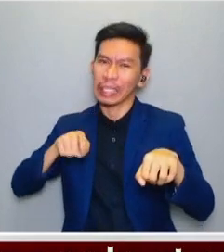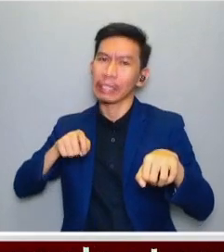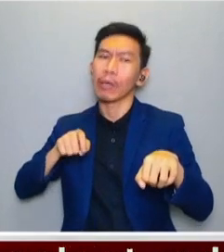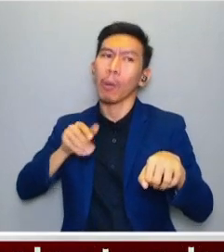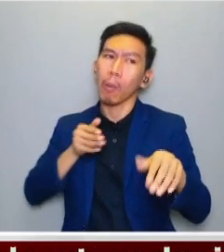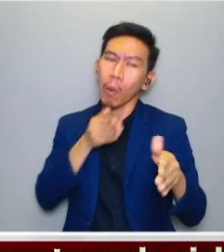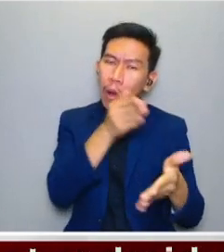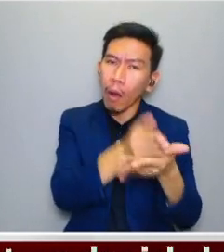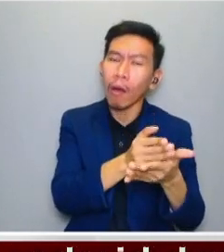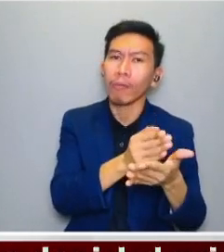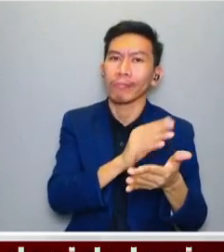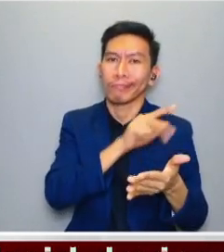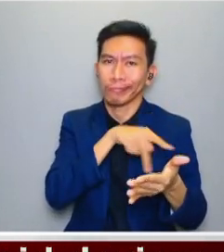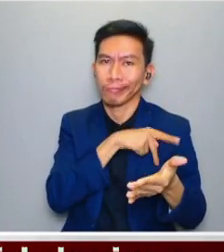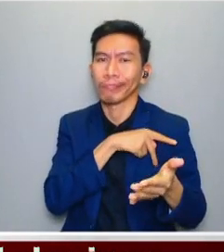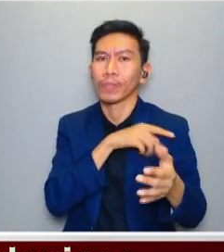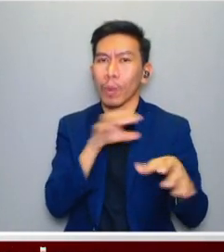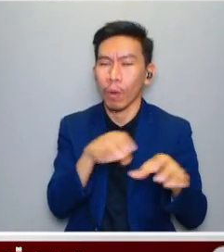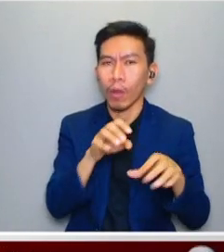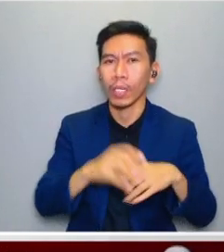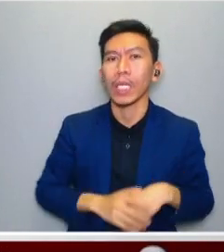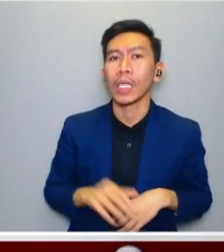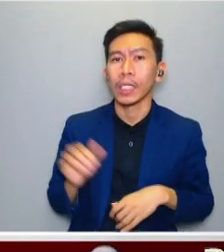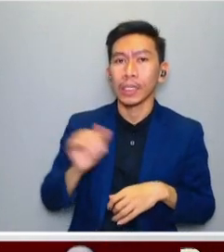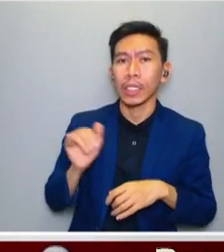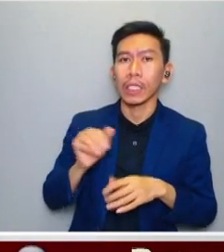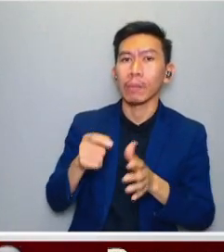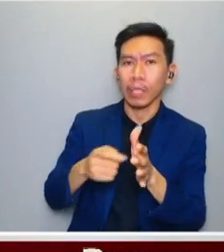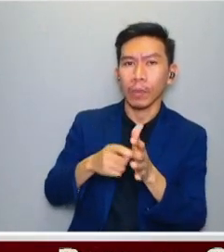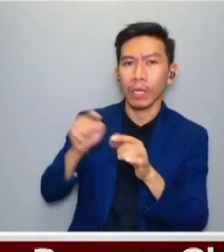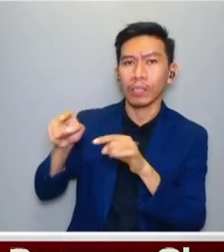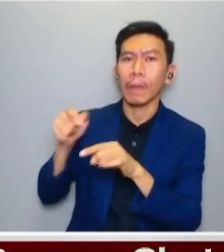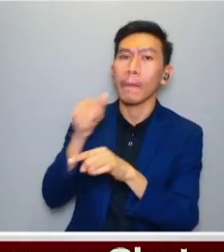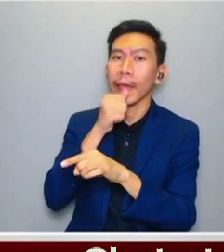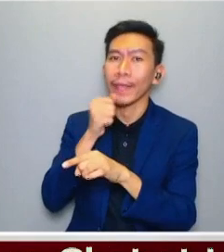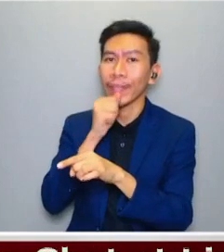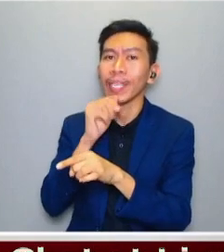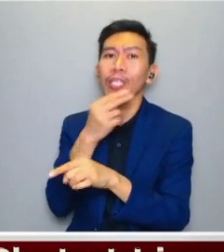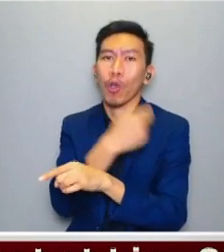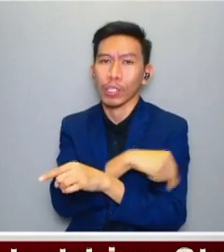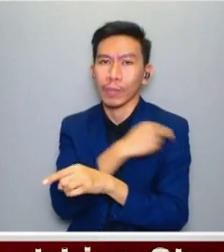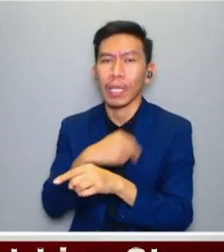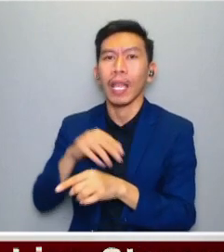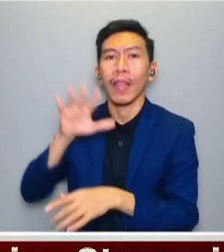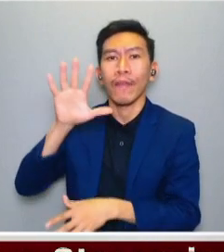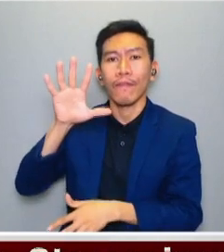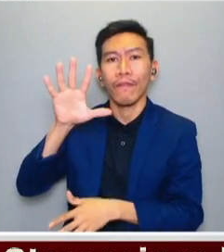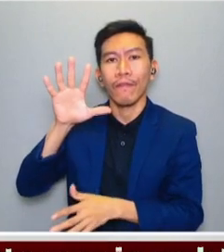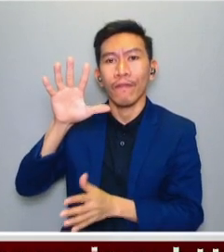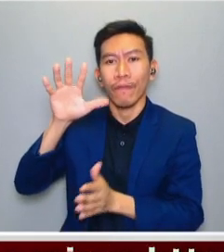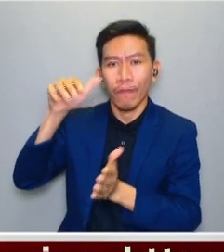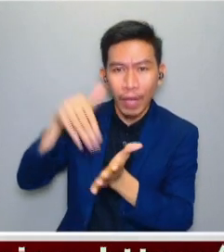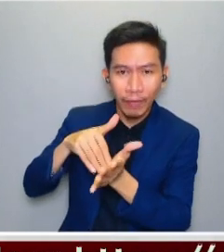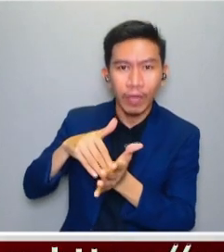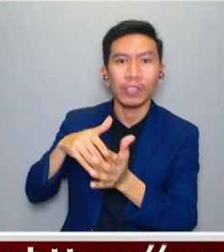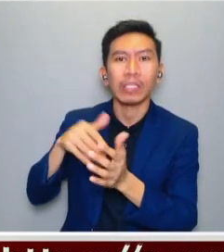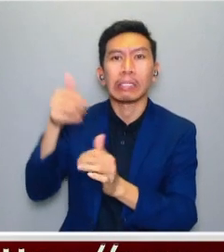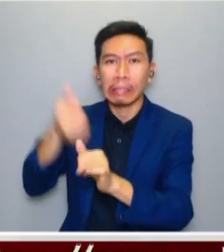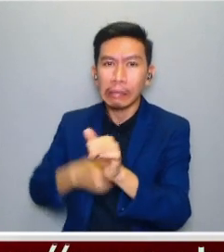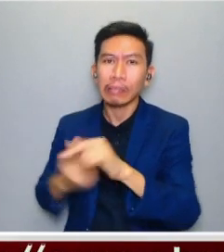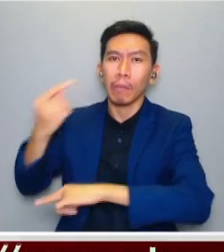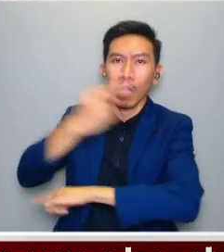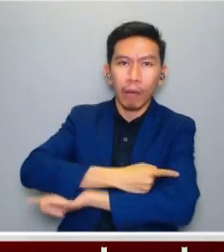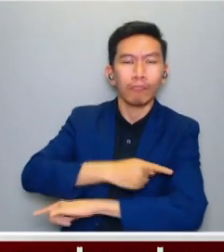Ganito rin ang requirement sa mga nagtatrabaho sa pribadong paggamutan. 5,000 piso kada buwan ang pinakamalaking pwedeng